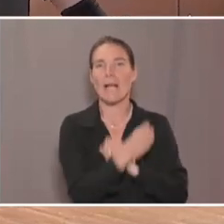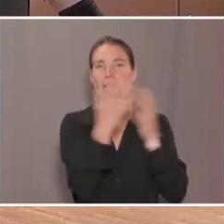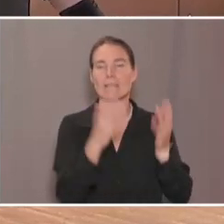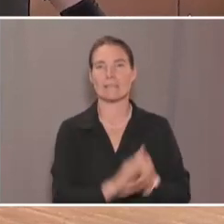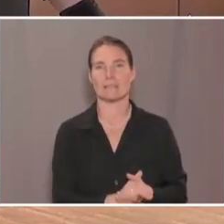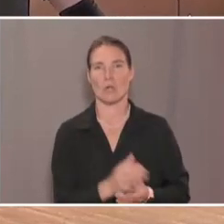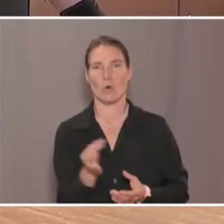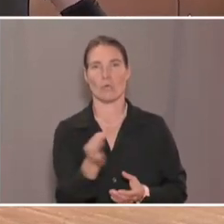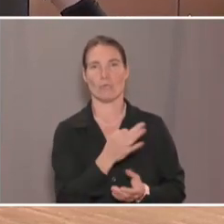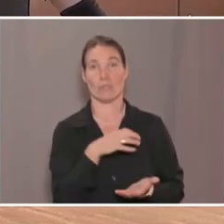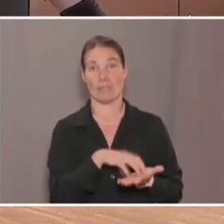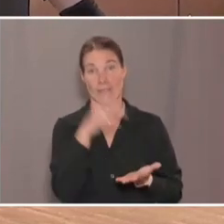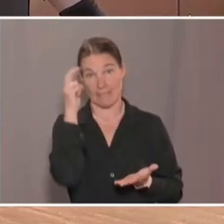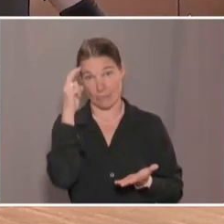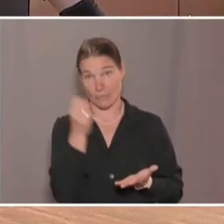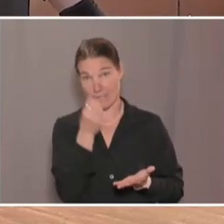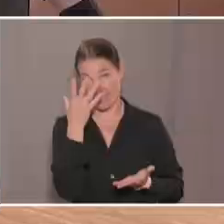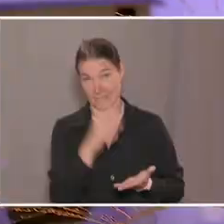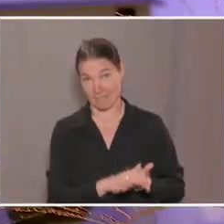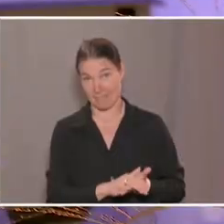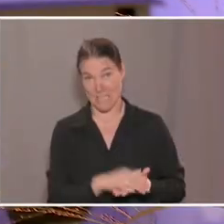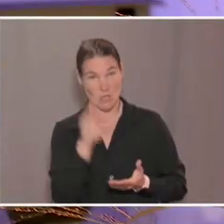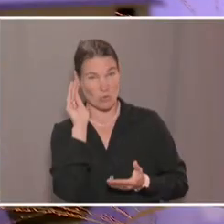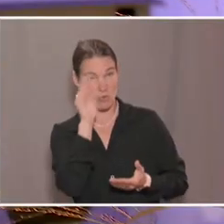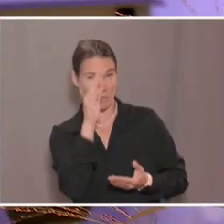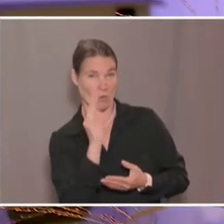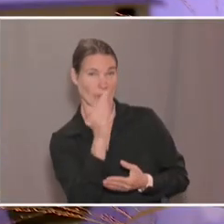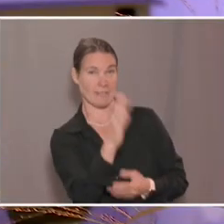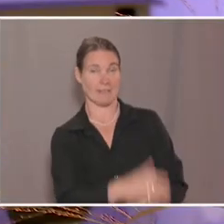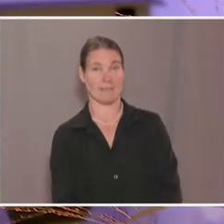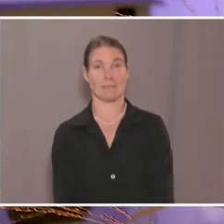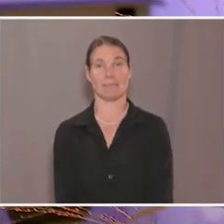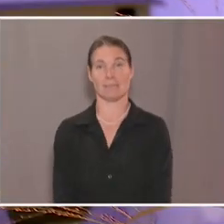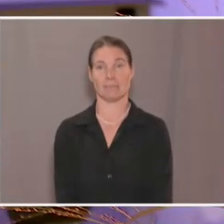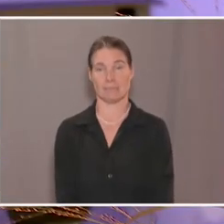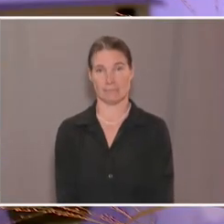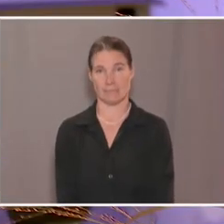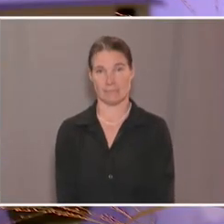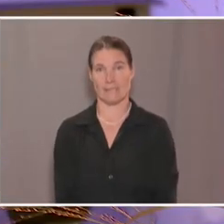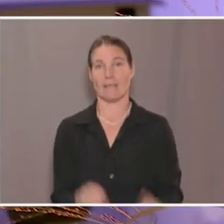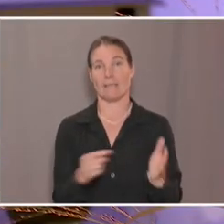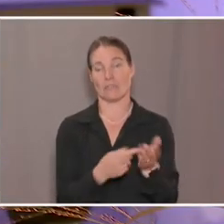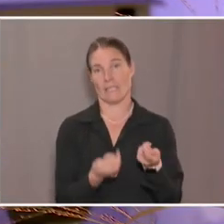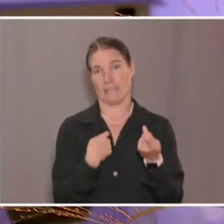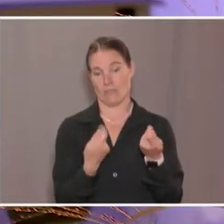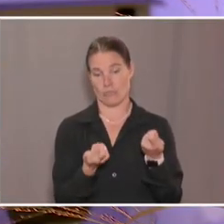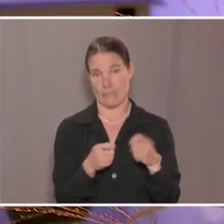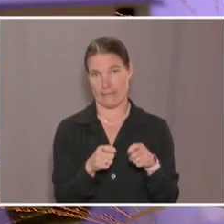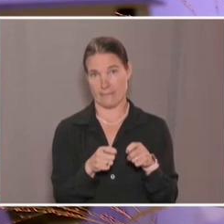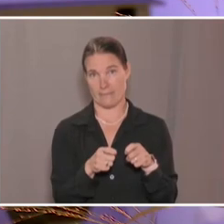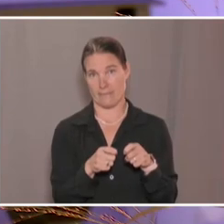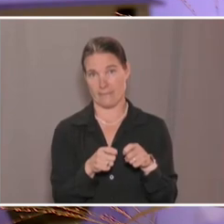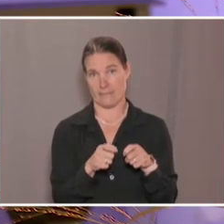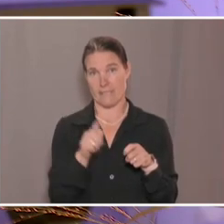uns natürlich ganz klar absolut zukunftsorientiert. Und deswegen schließe ich, weil eben